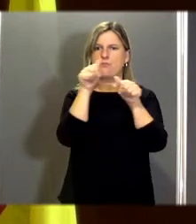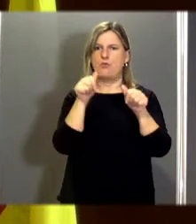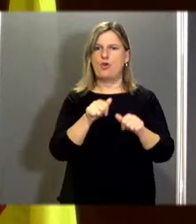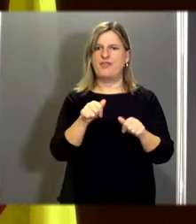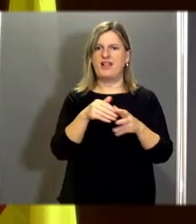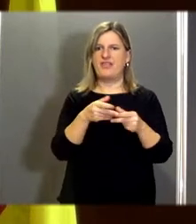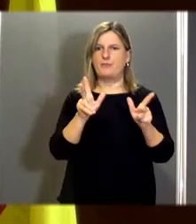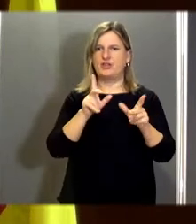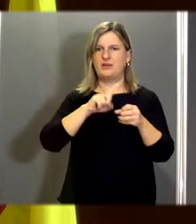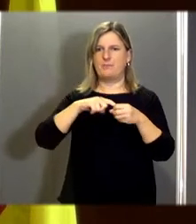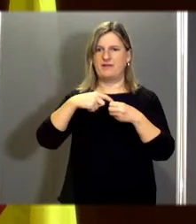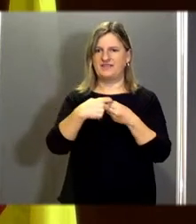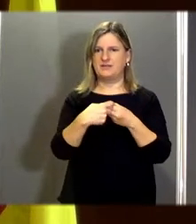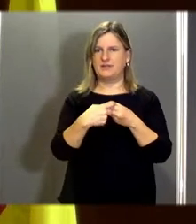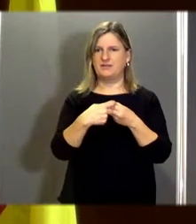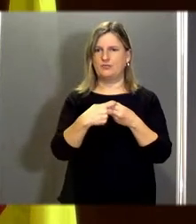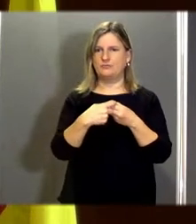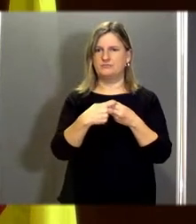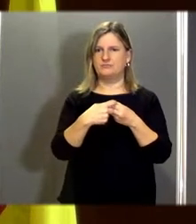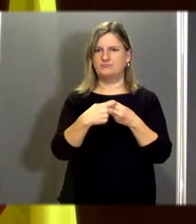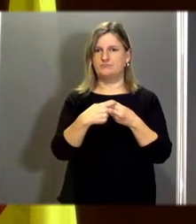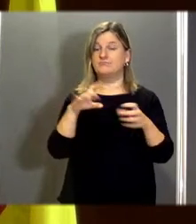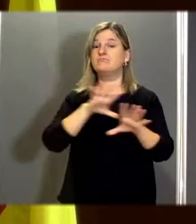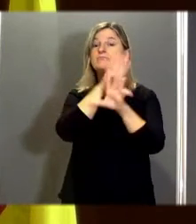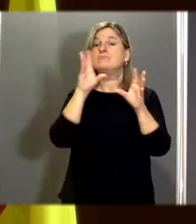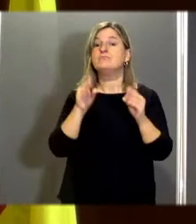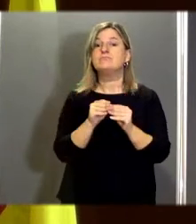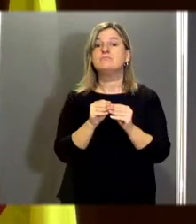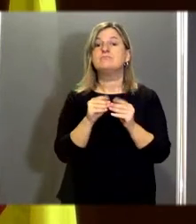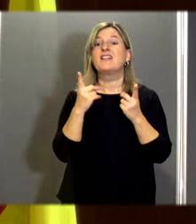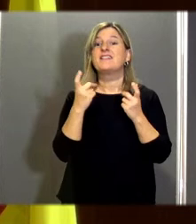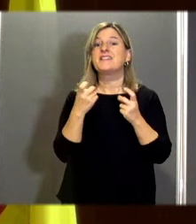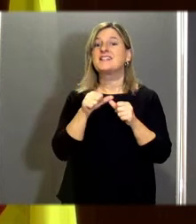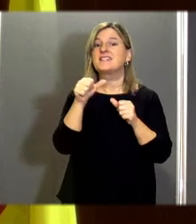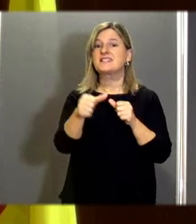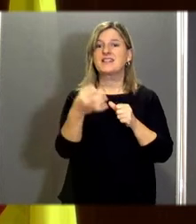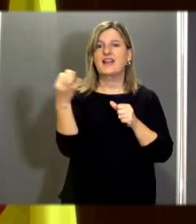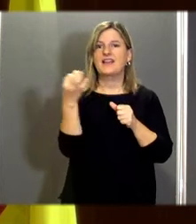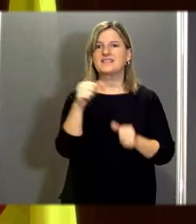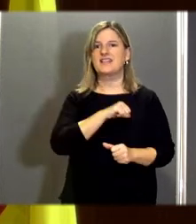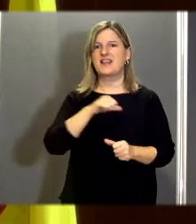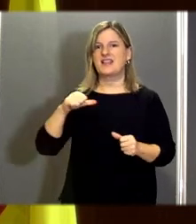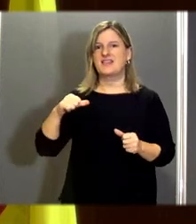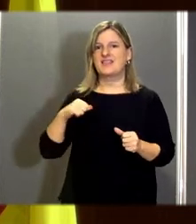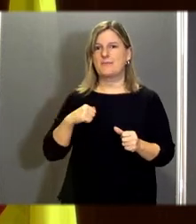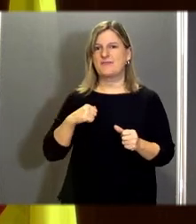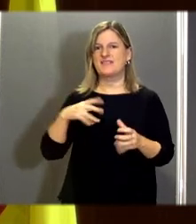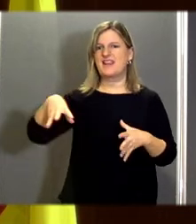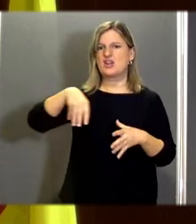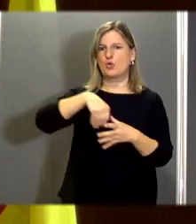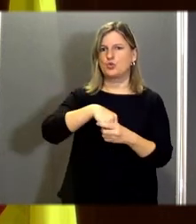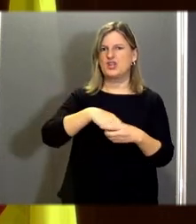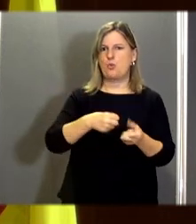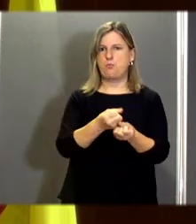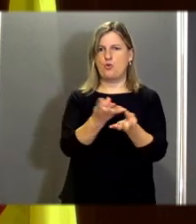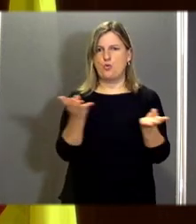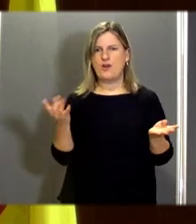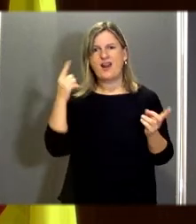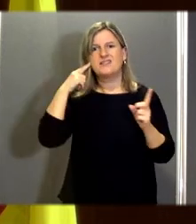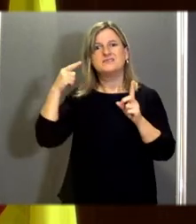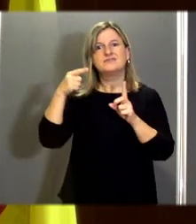participatiu. En definitiva, ens cal un independentisme inclusiu i plural per fer